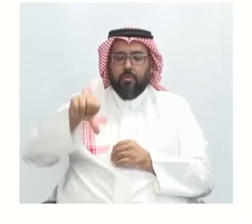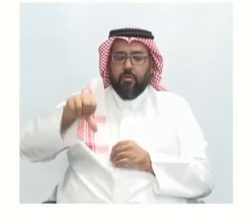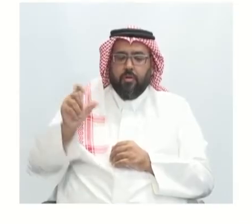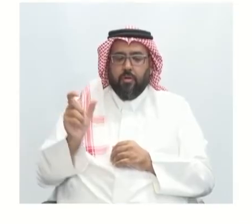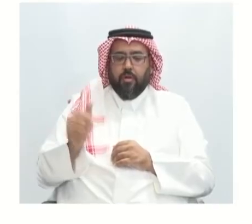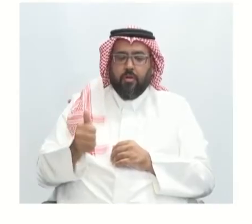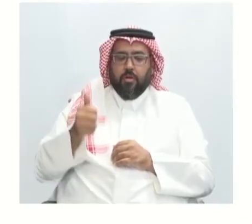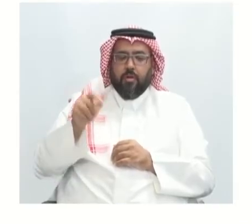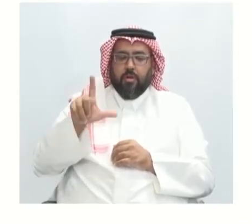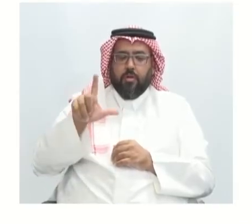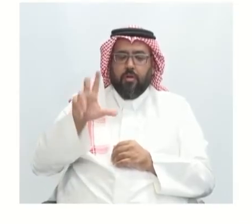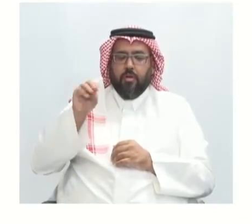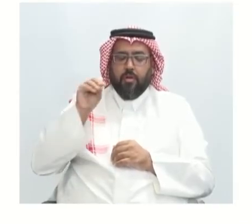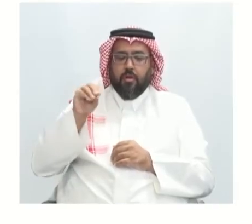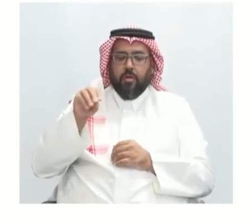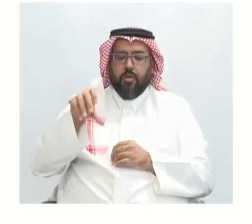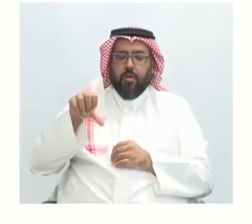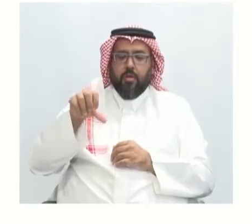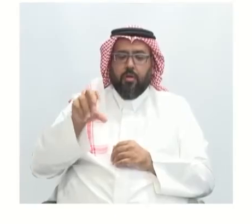انا لله